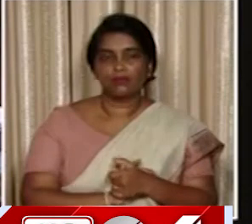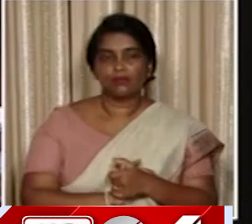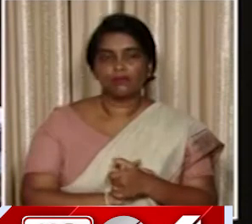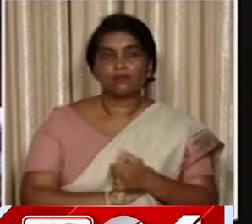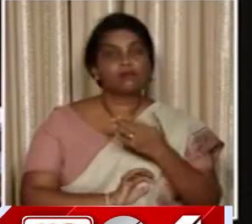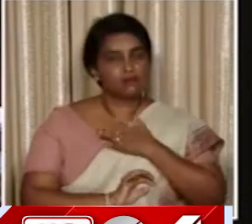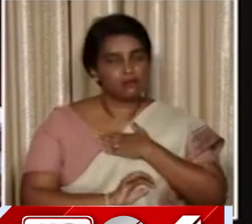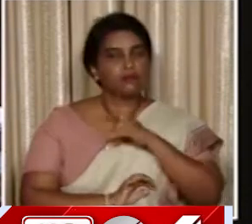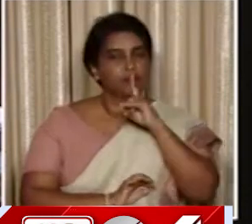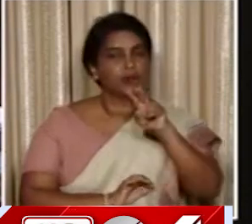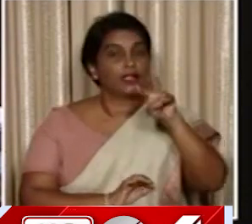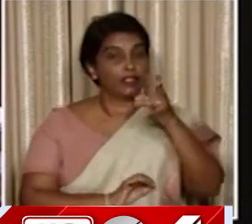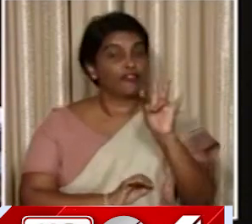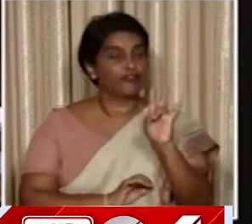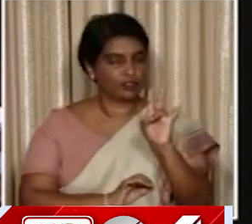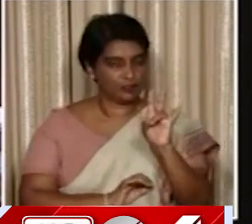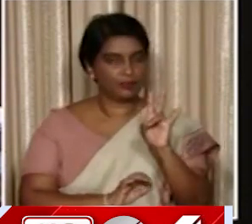Mama kianya desi avisi bahadam.